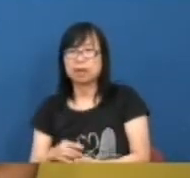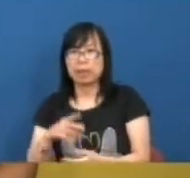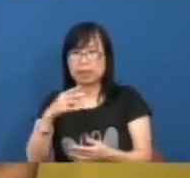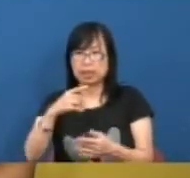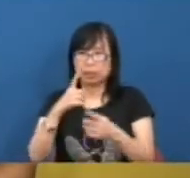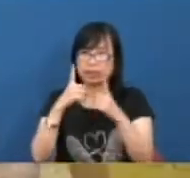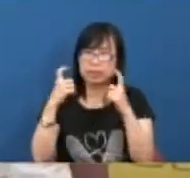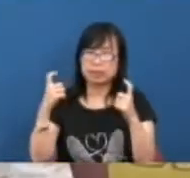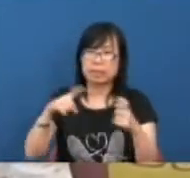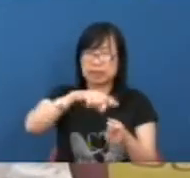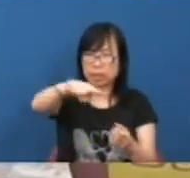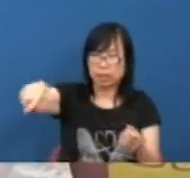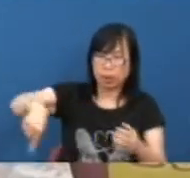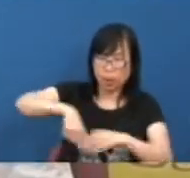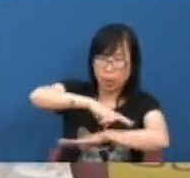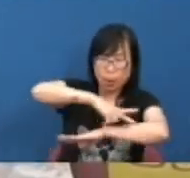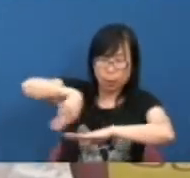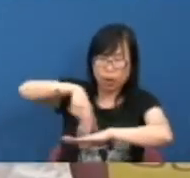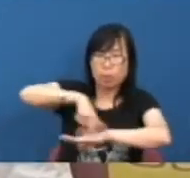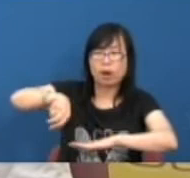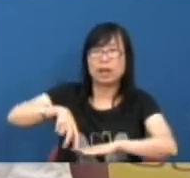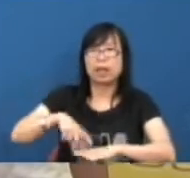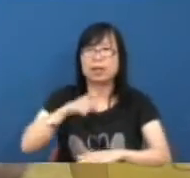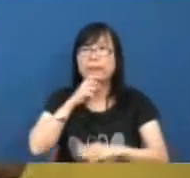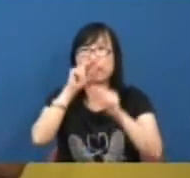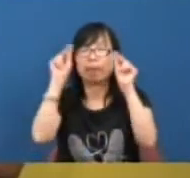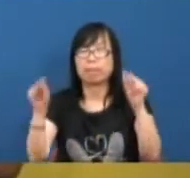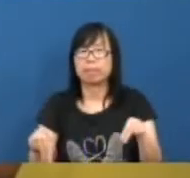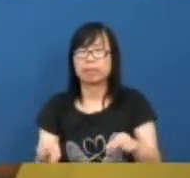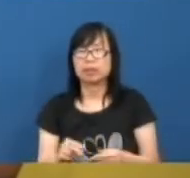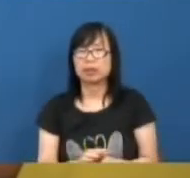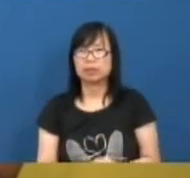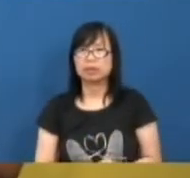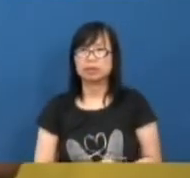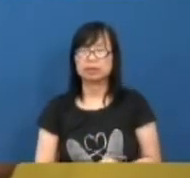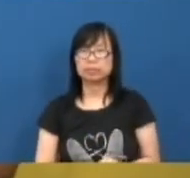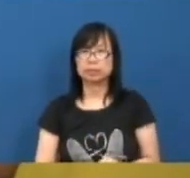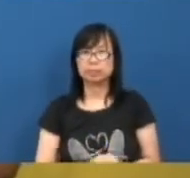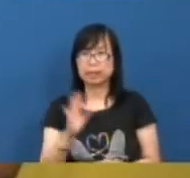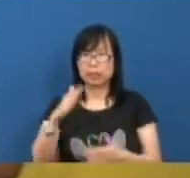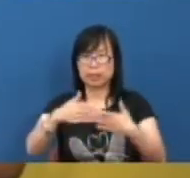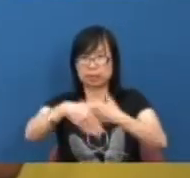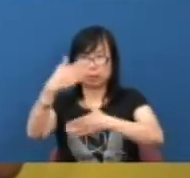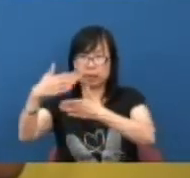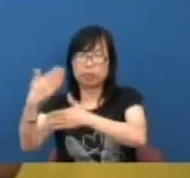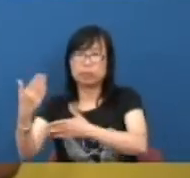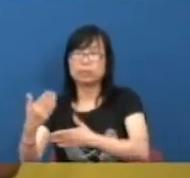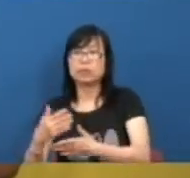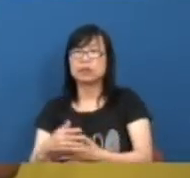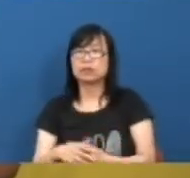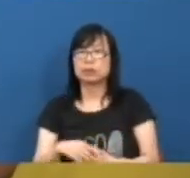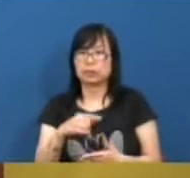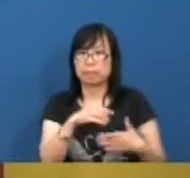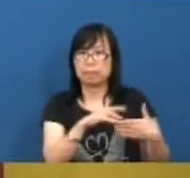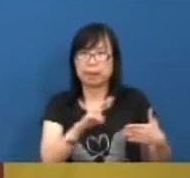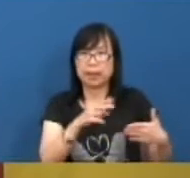係。 咁城市規劃呢個出咗問題咧，又亦都唔單止係樓物業嘅問題喎，佢會引申帶落嚟咧，你